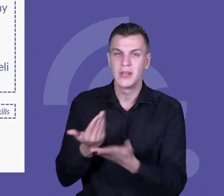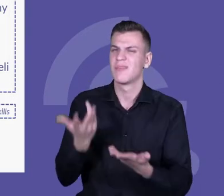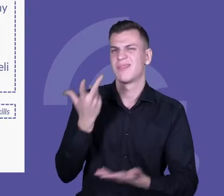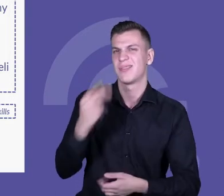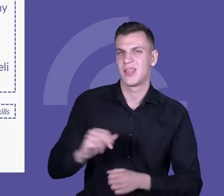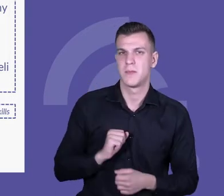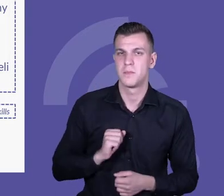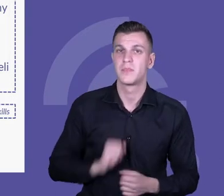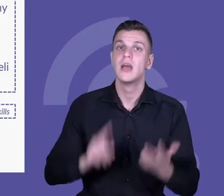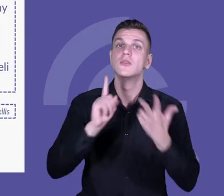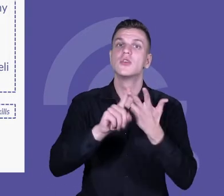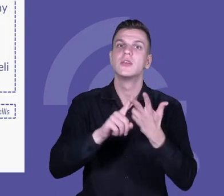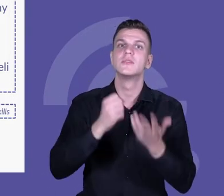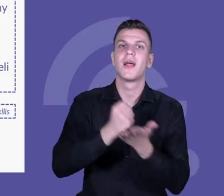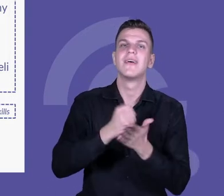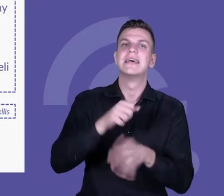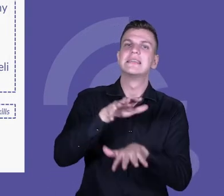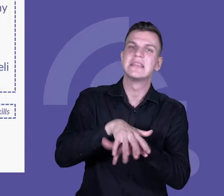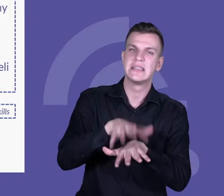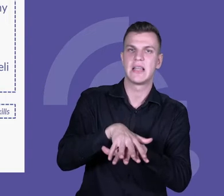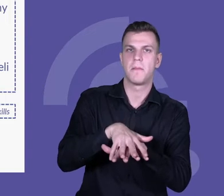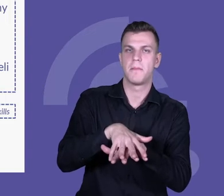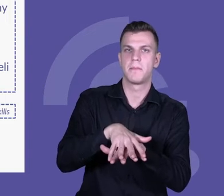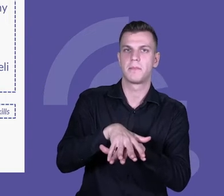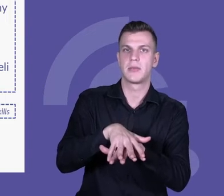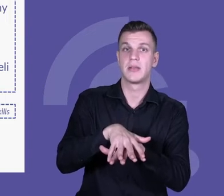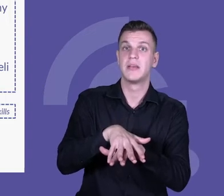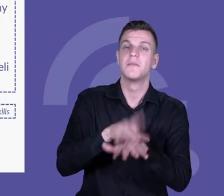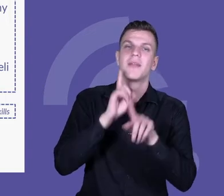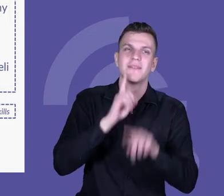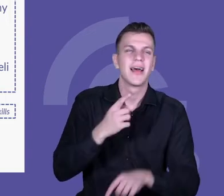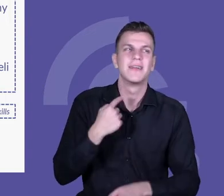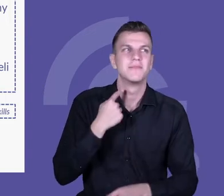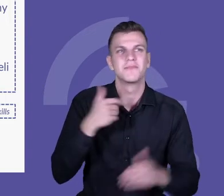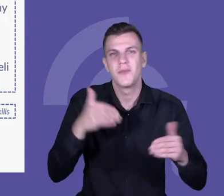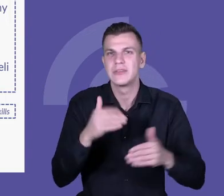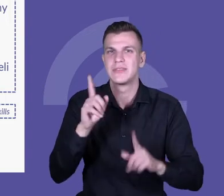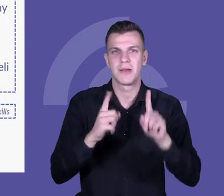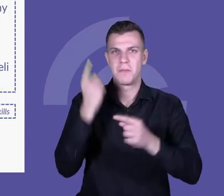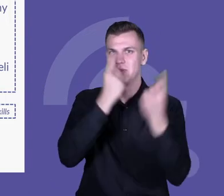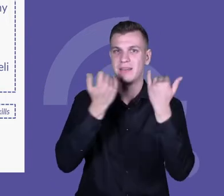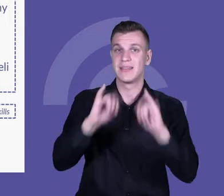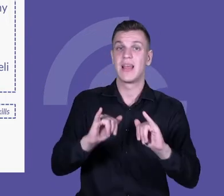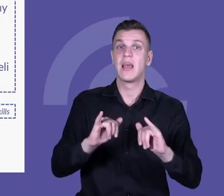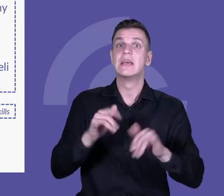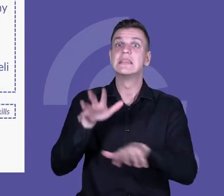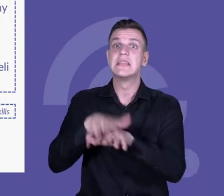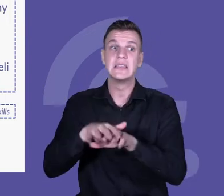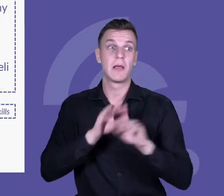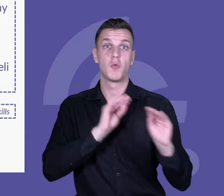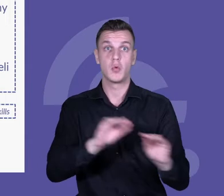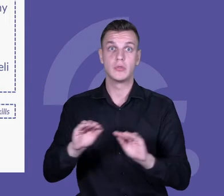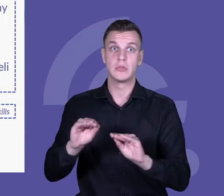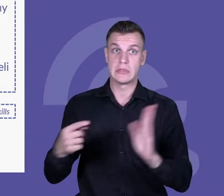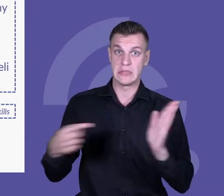z uwagą systemu. I stawiamy taką tezę, że system paradoksalnie tych kompetencji nie widzi. Widzi za to, zwraca